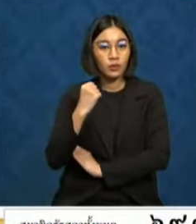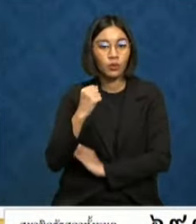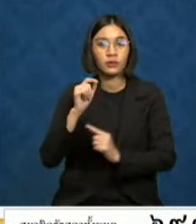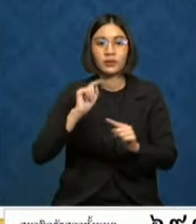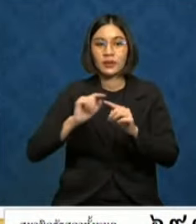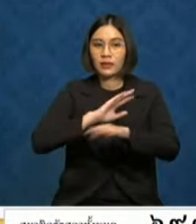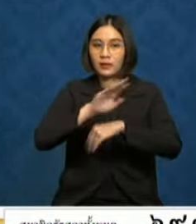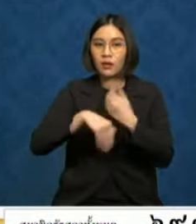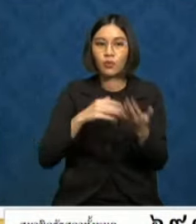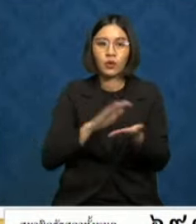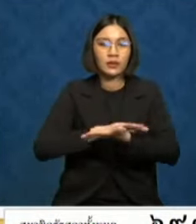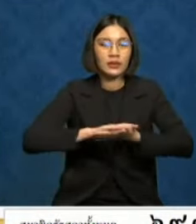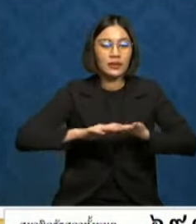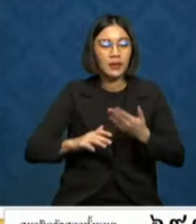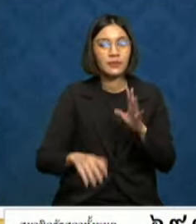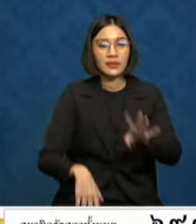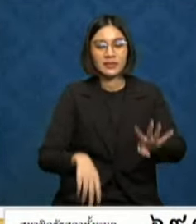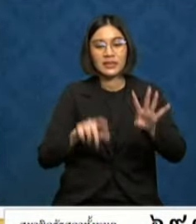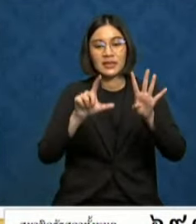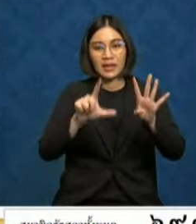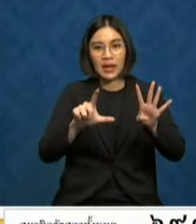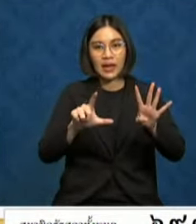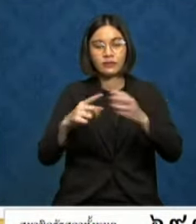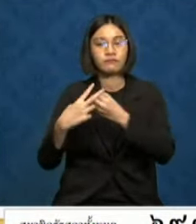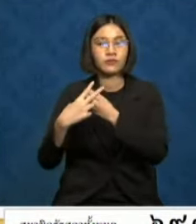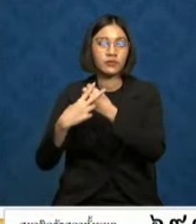สเซตนะครับตั้งเป้าไว้กว่า